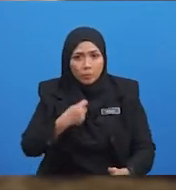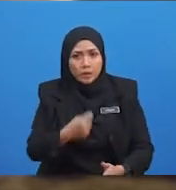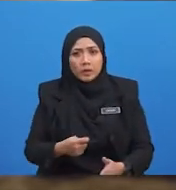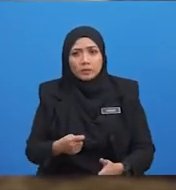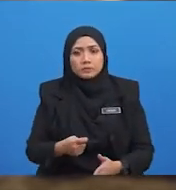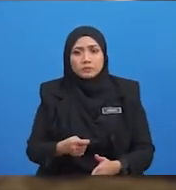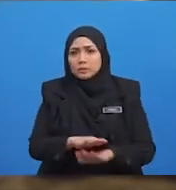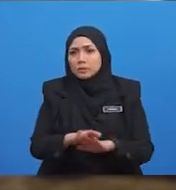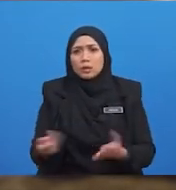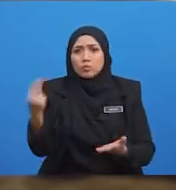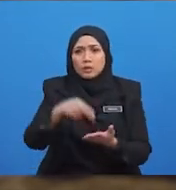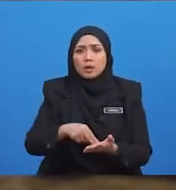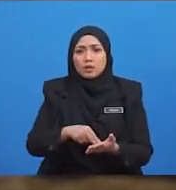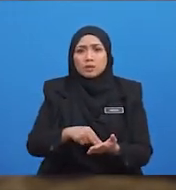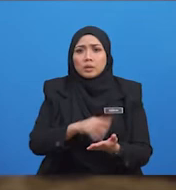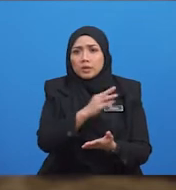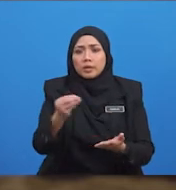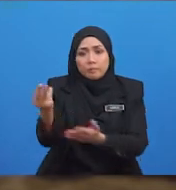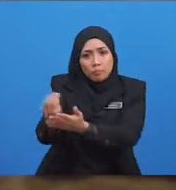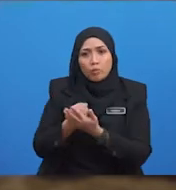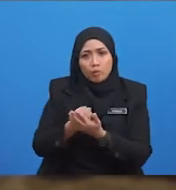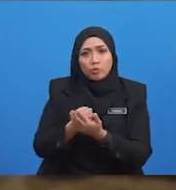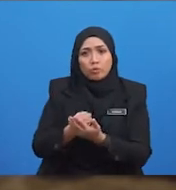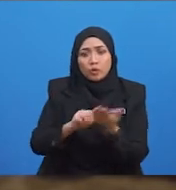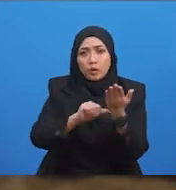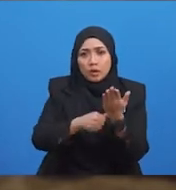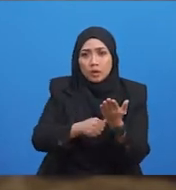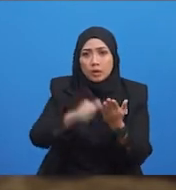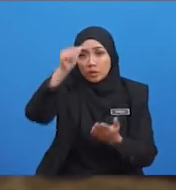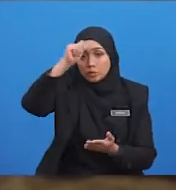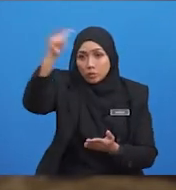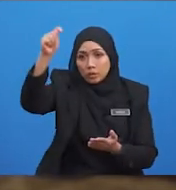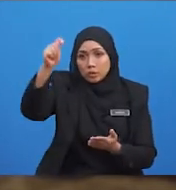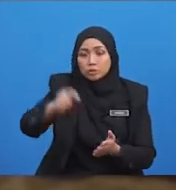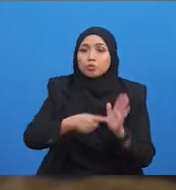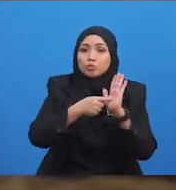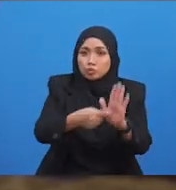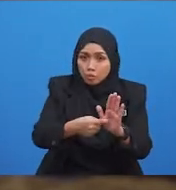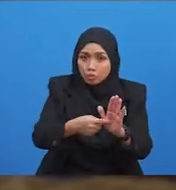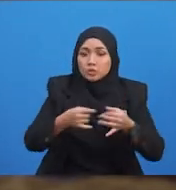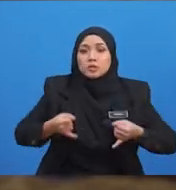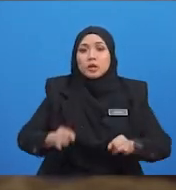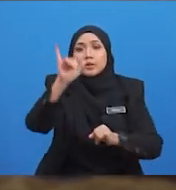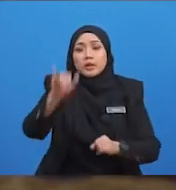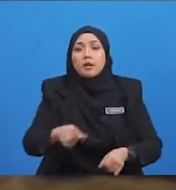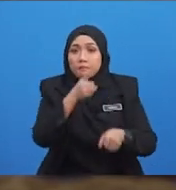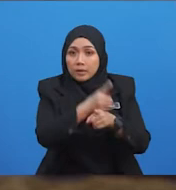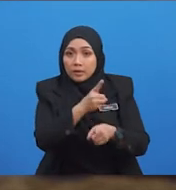dan memohon agar Tuhan menunjukkan jalan yang benar kepadanya.